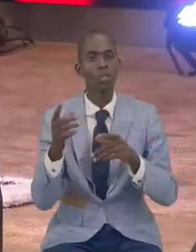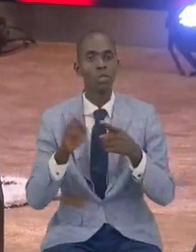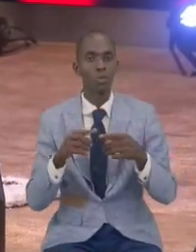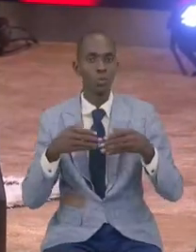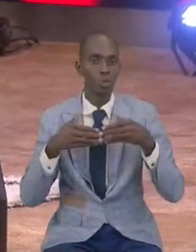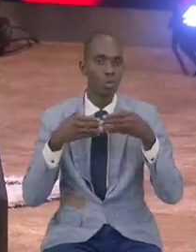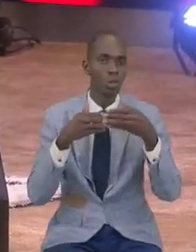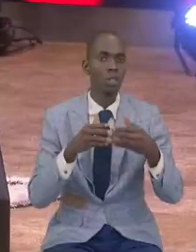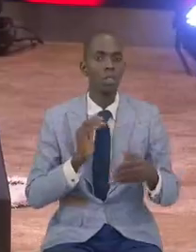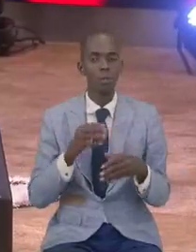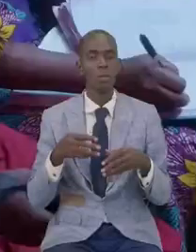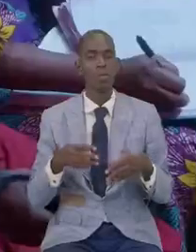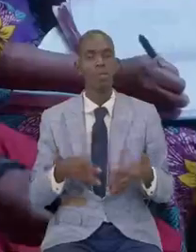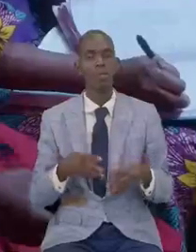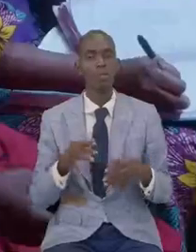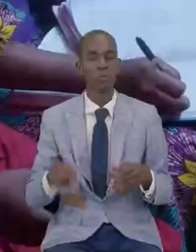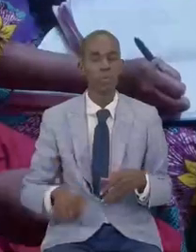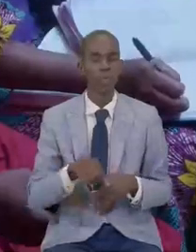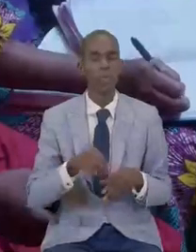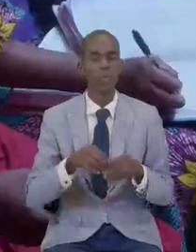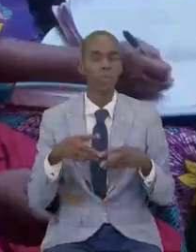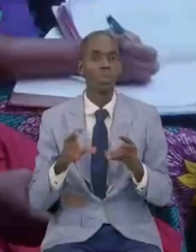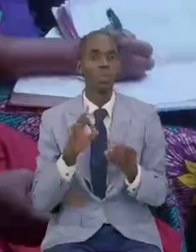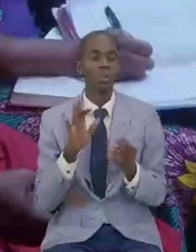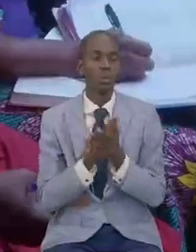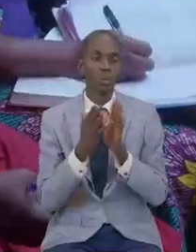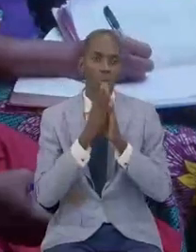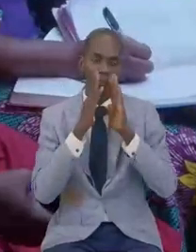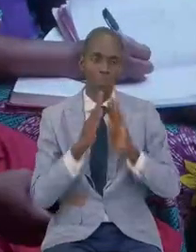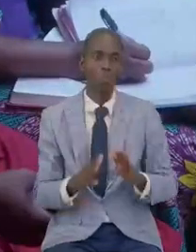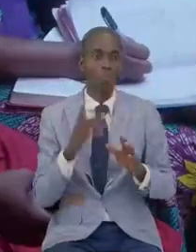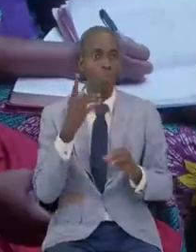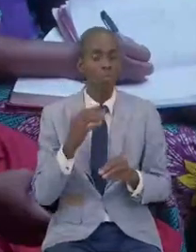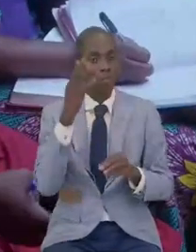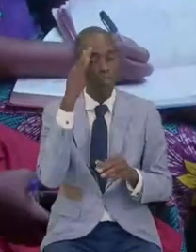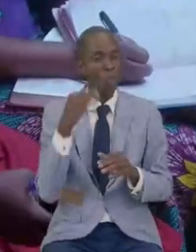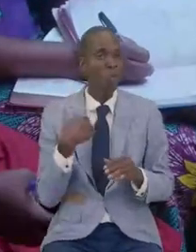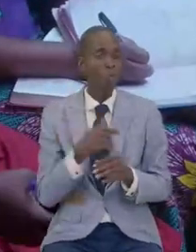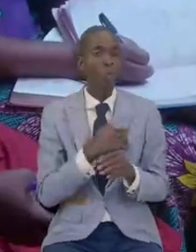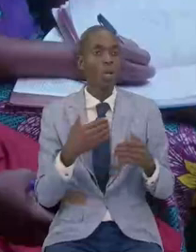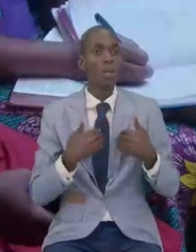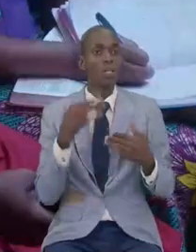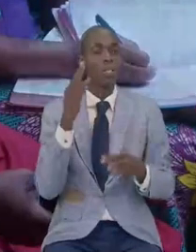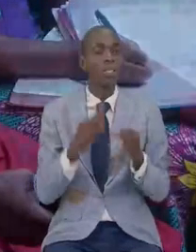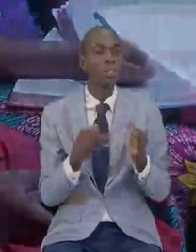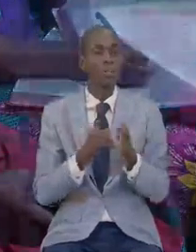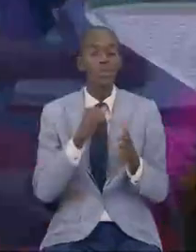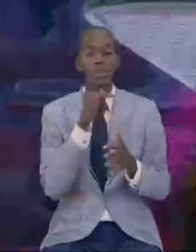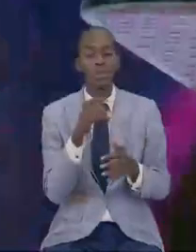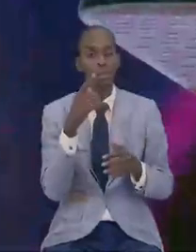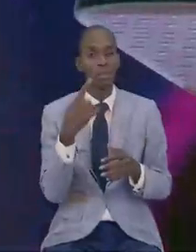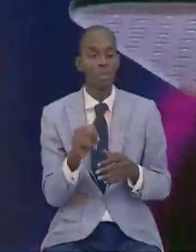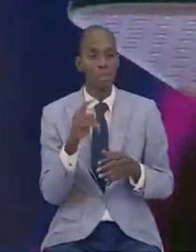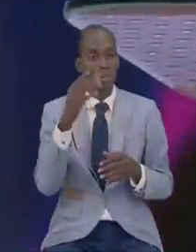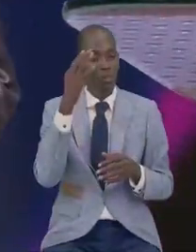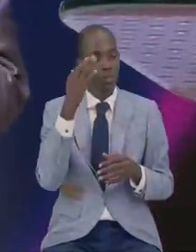dans le chemin de la paix, pour diriger nos pas. La connaissance que nous avons, si c'est une connaissance de Dieu que nous